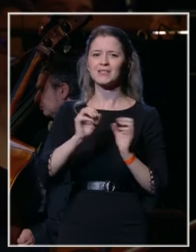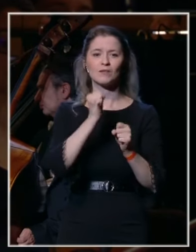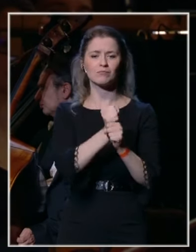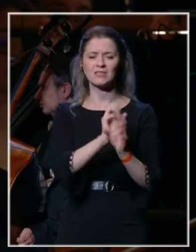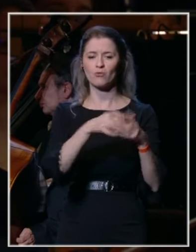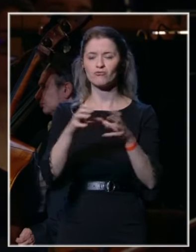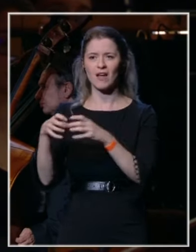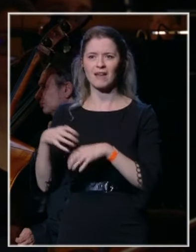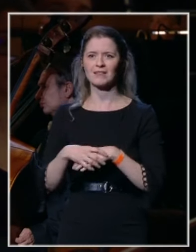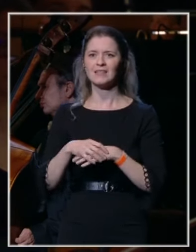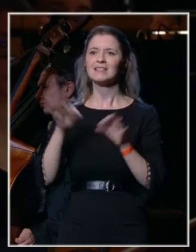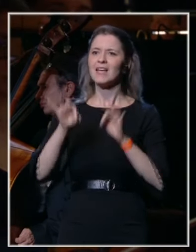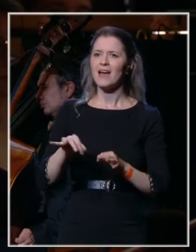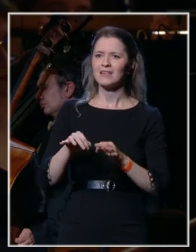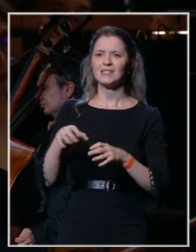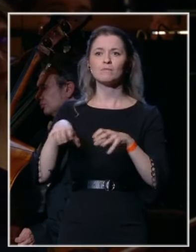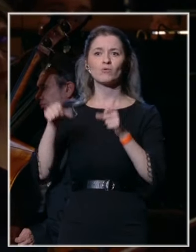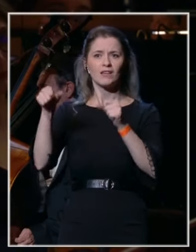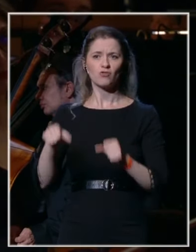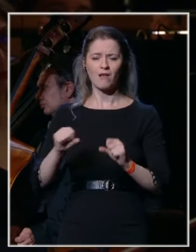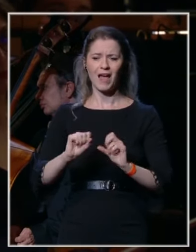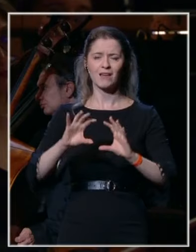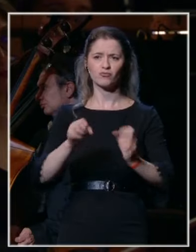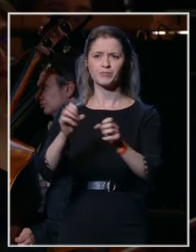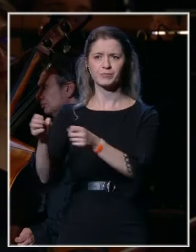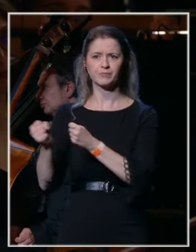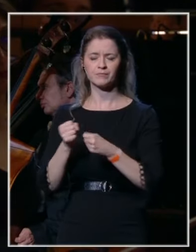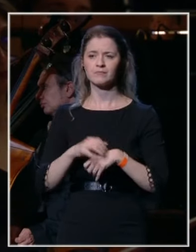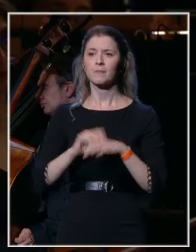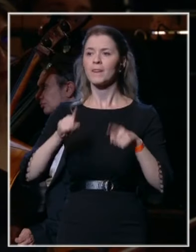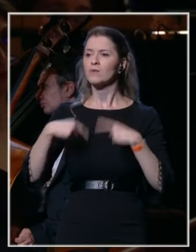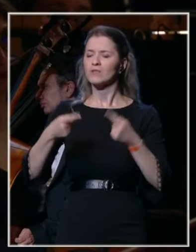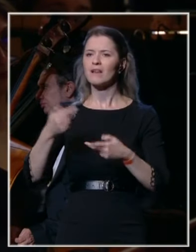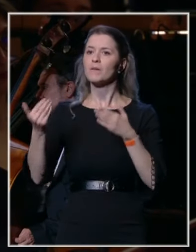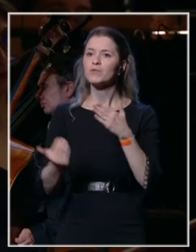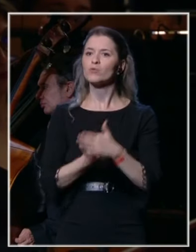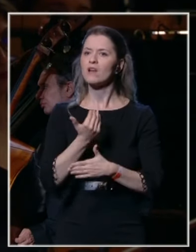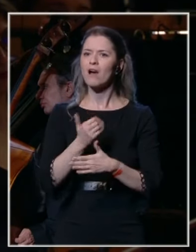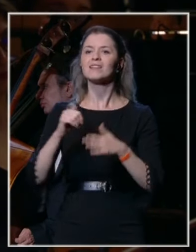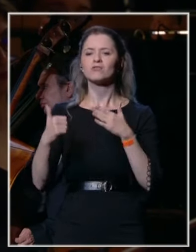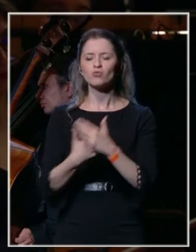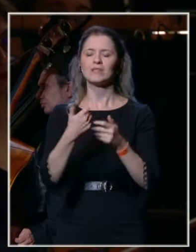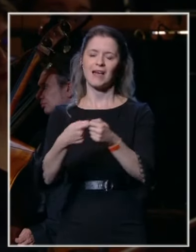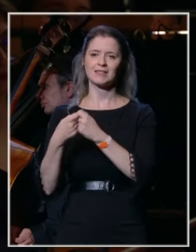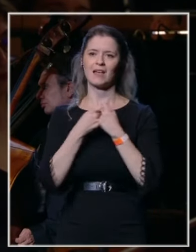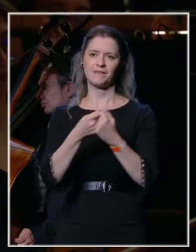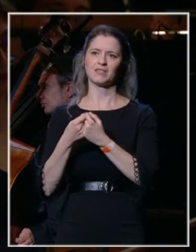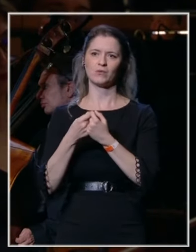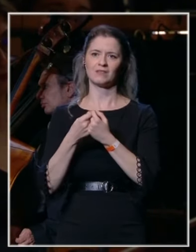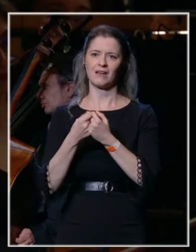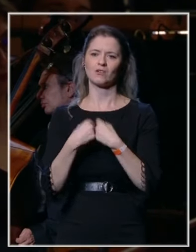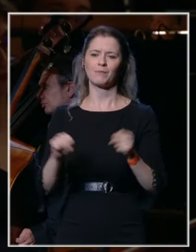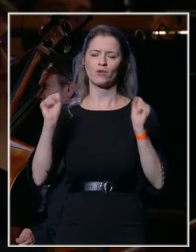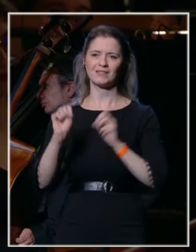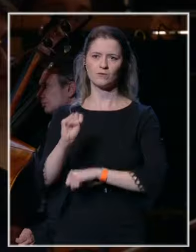bizottságok, gyári munkástanácsok. Aztán újra és újjá szerveződtek a demokratikus